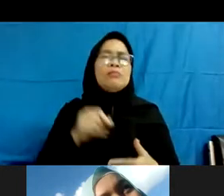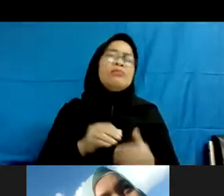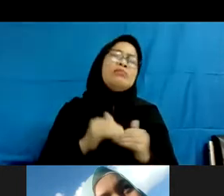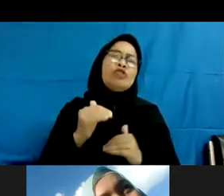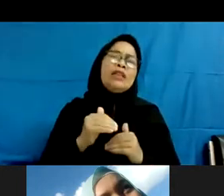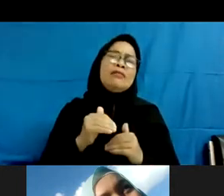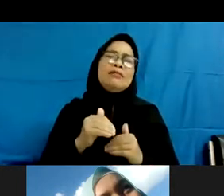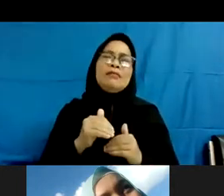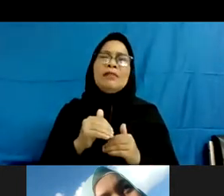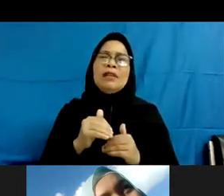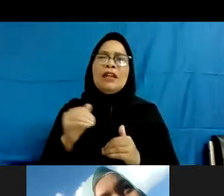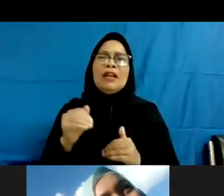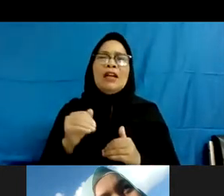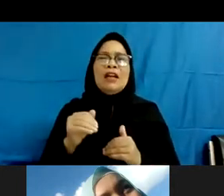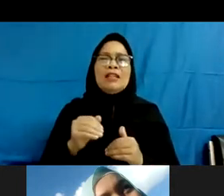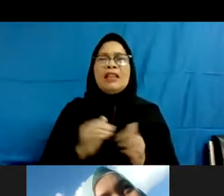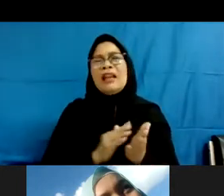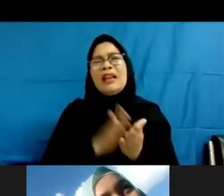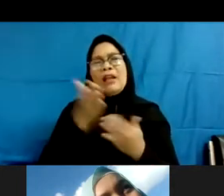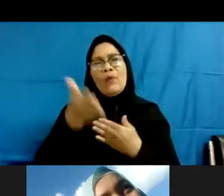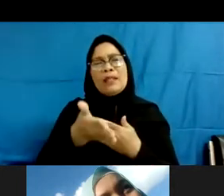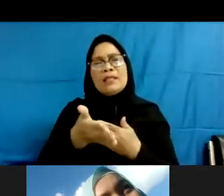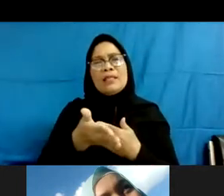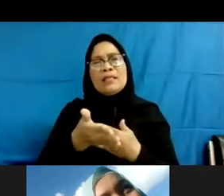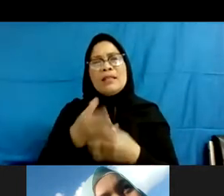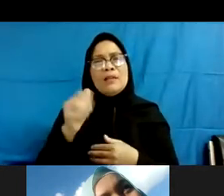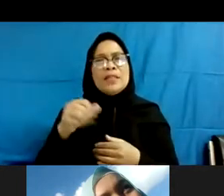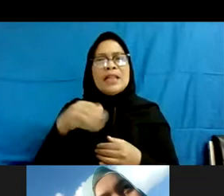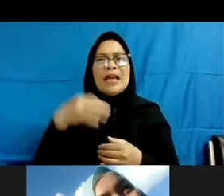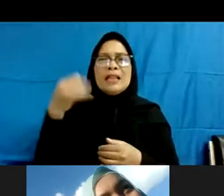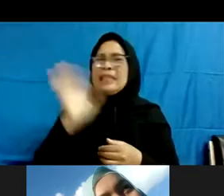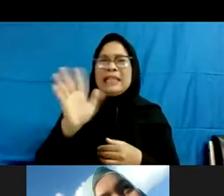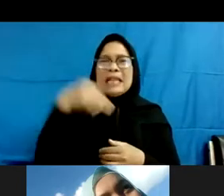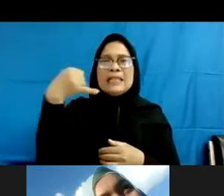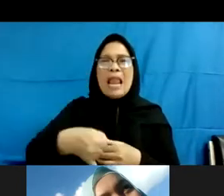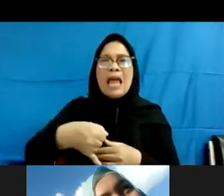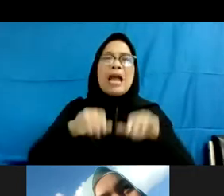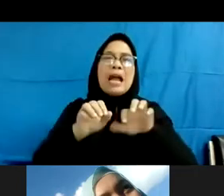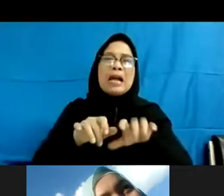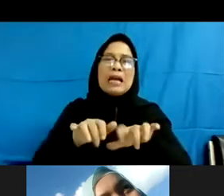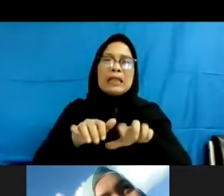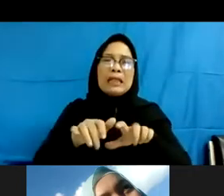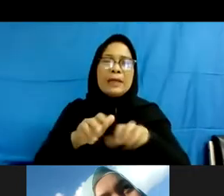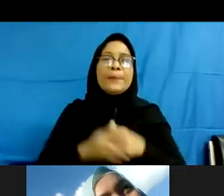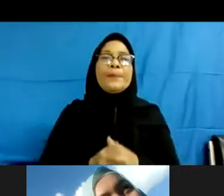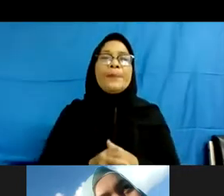Tapi nggak bakal sampai salah ketik gitu ya. Jadi kita harus menganggap kelemahan kita itu sebagai kelebihan kita. Nah lalu,